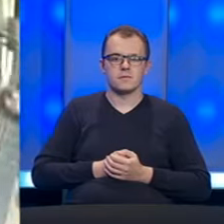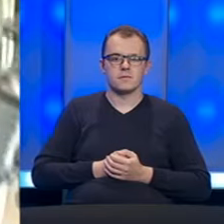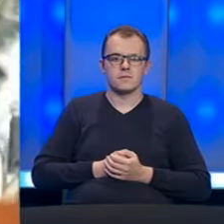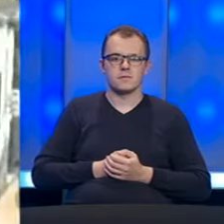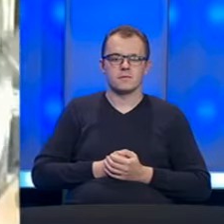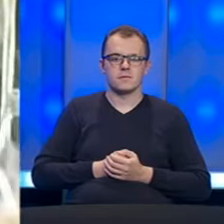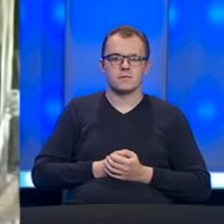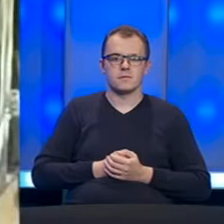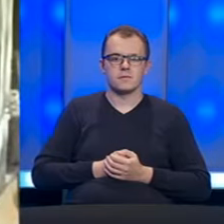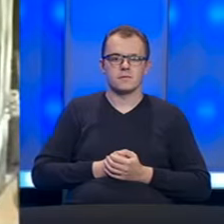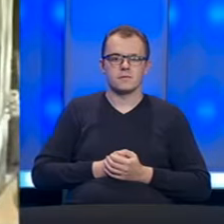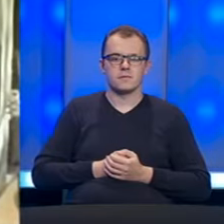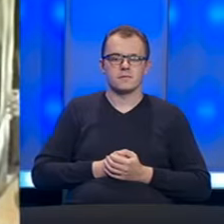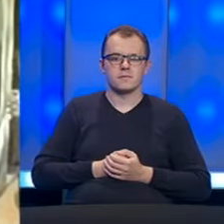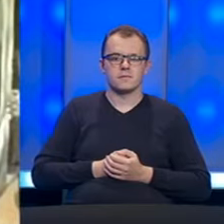Evo ga.